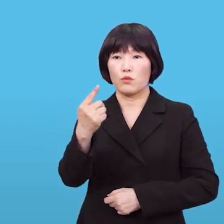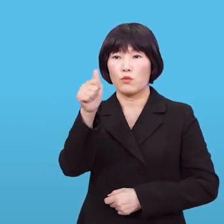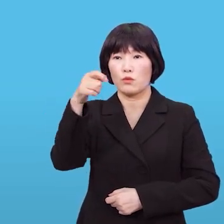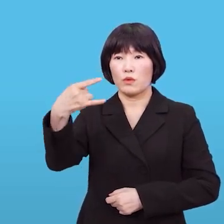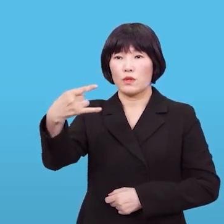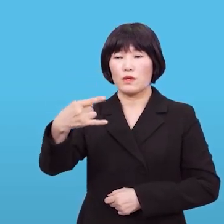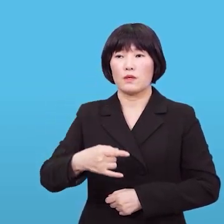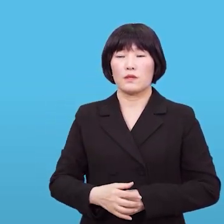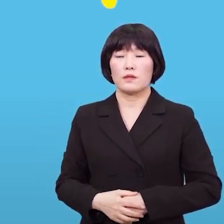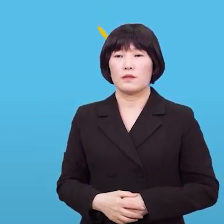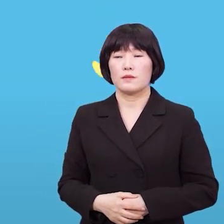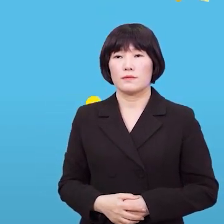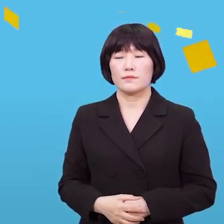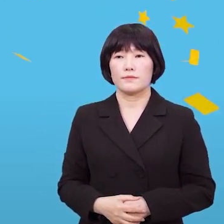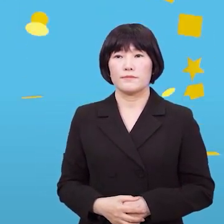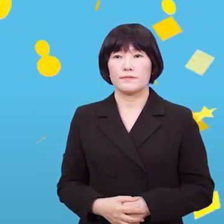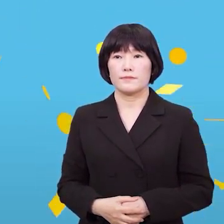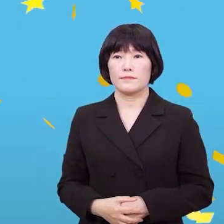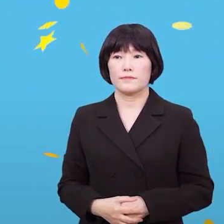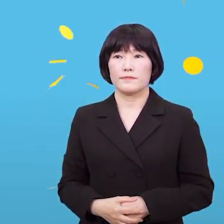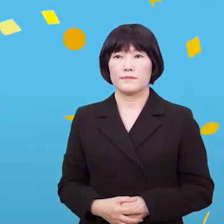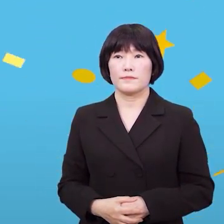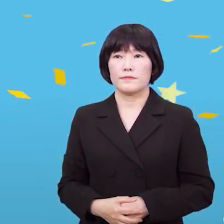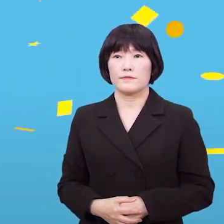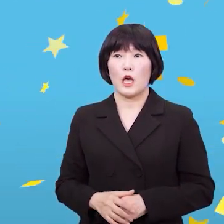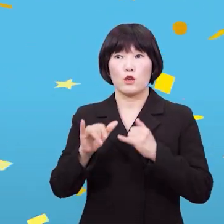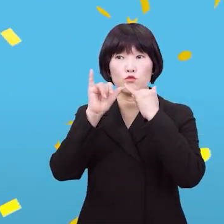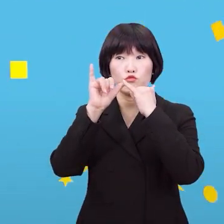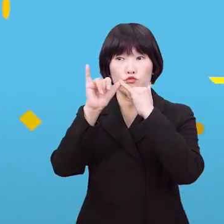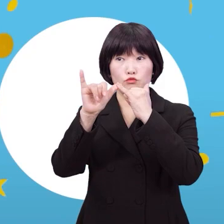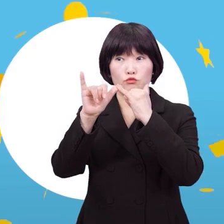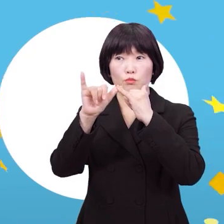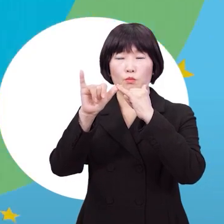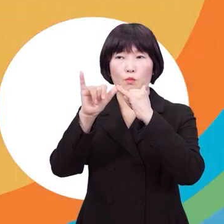수상하신 모든 훈련생분들 축하드립니다.